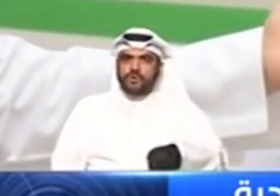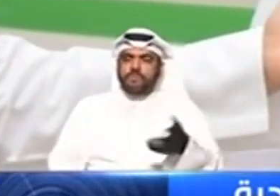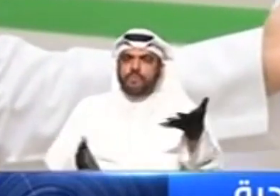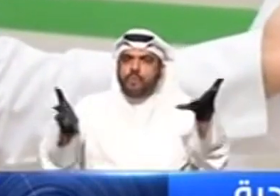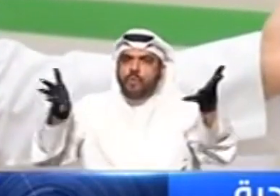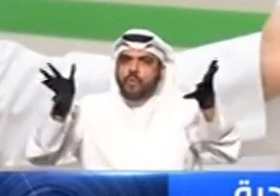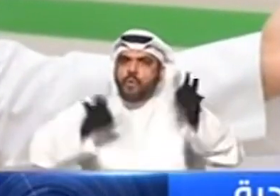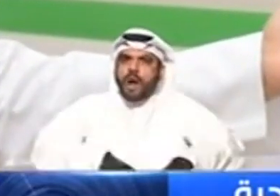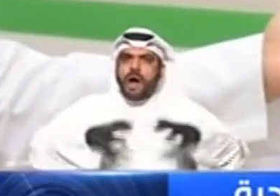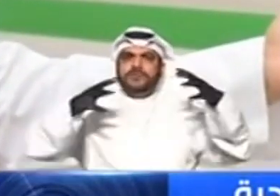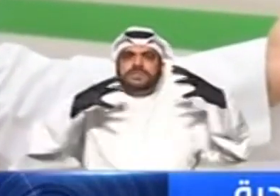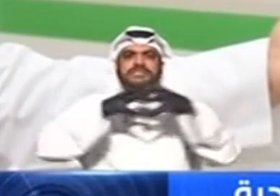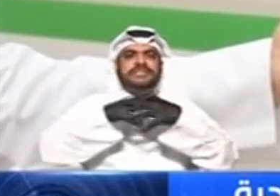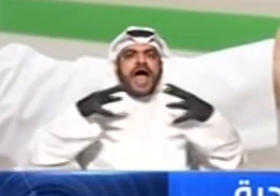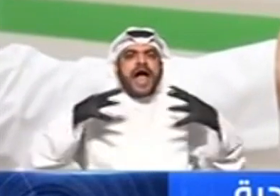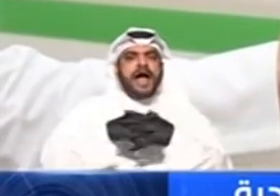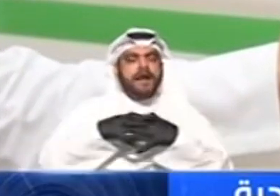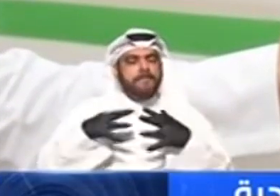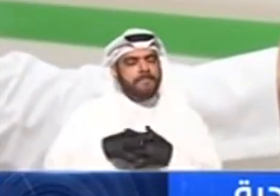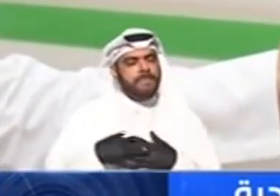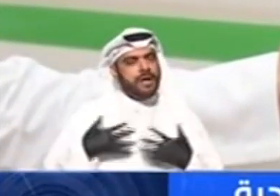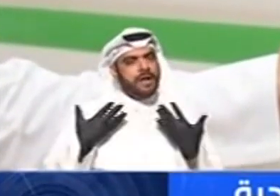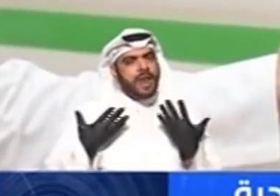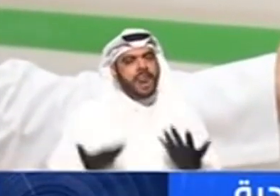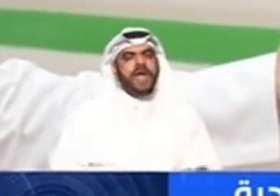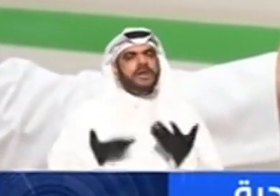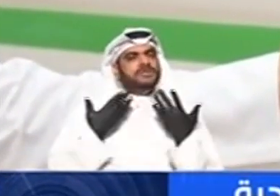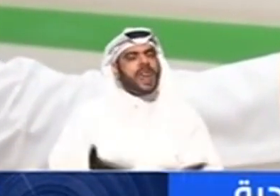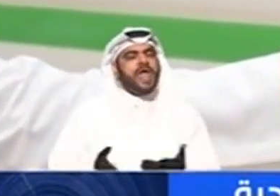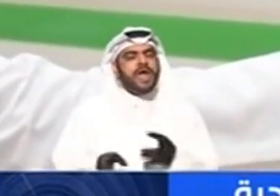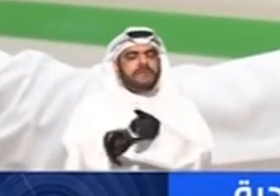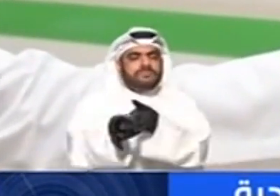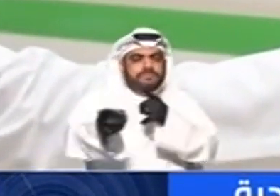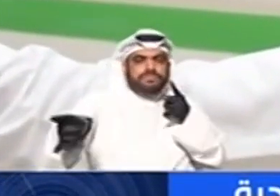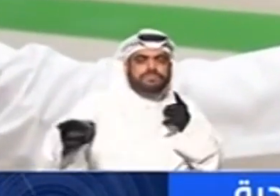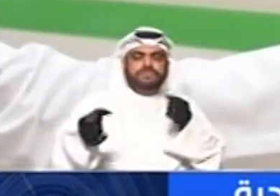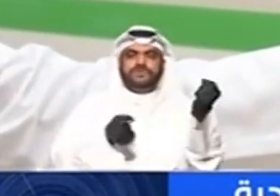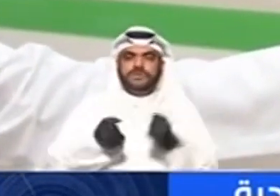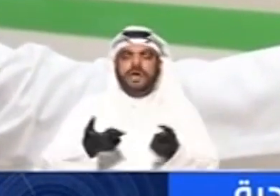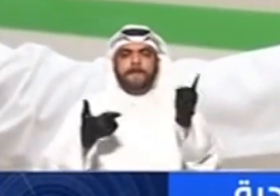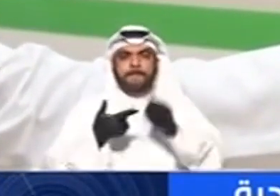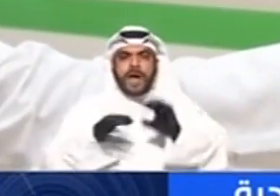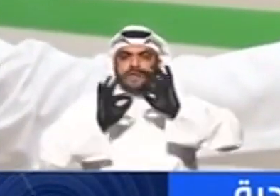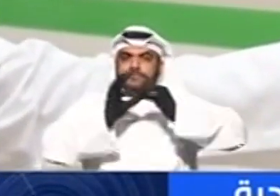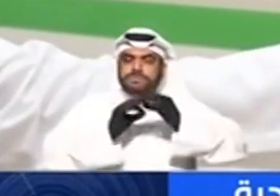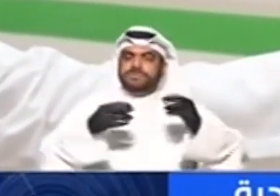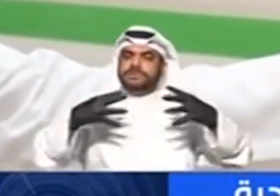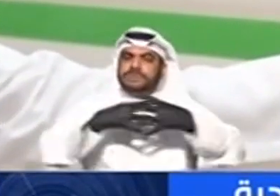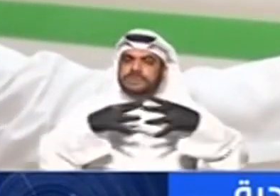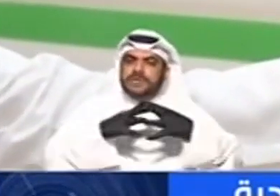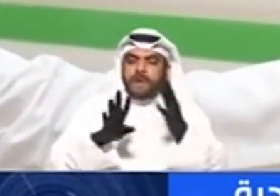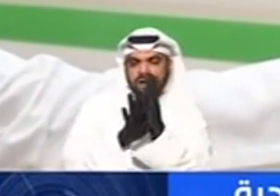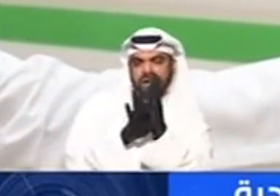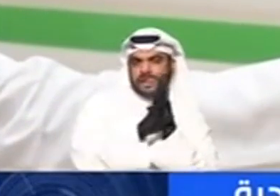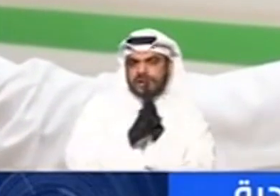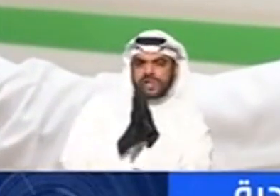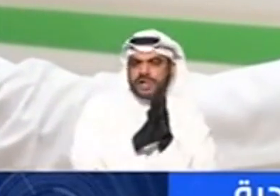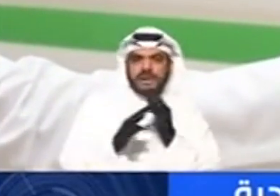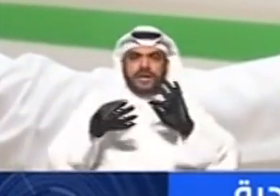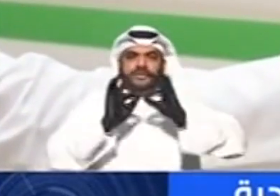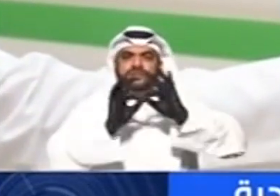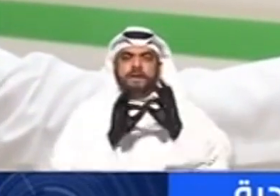واللي نطلبها من الناس بعدم يعني التزاحم وعدم يعني التباعد الجسدي ولبس